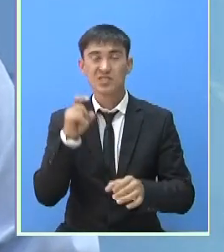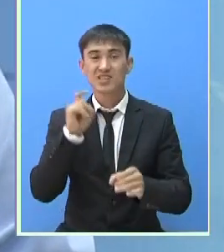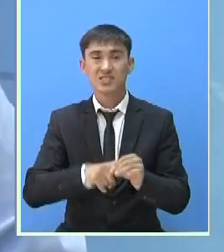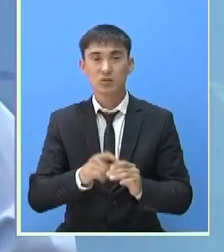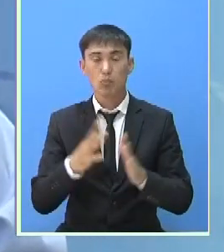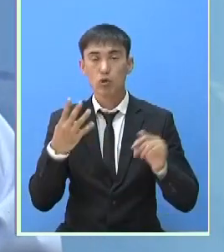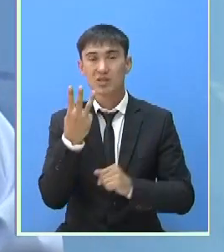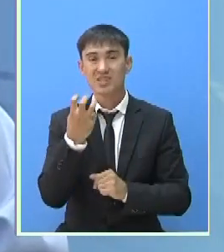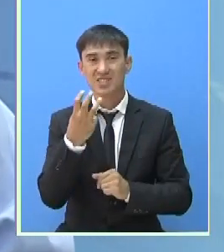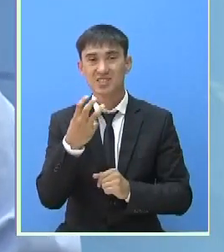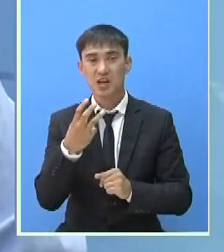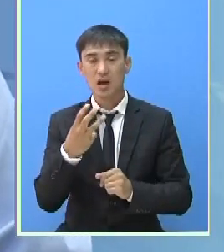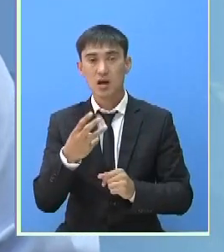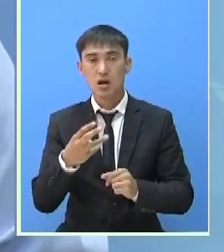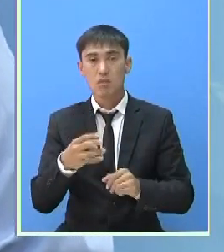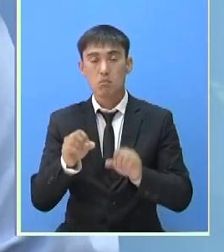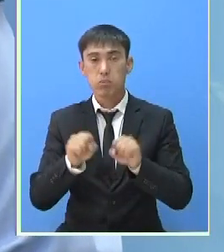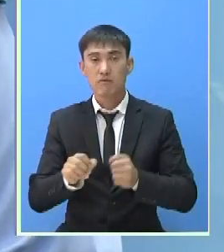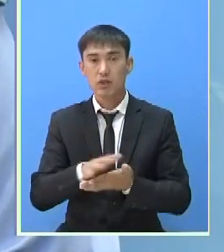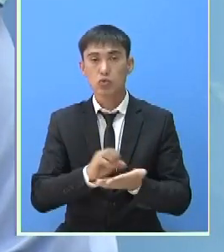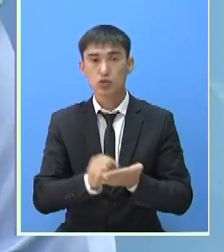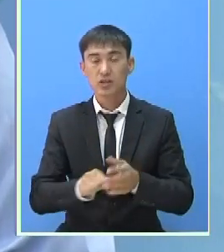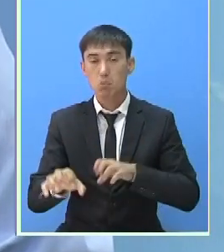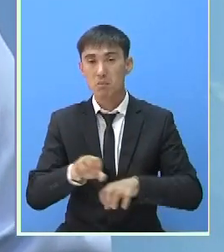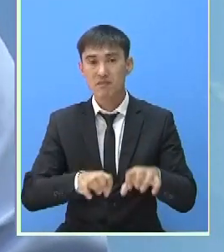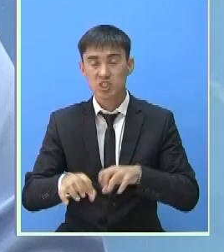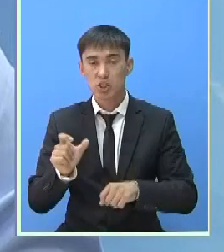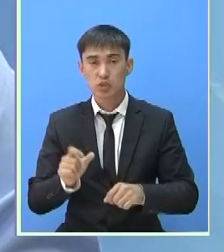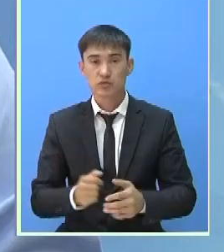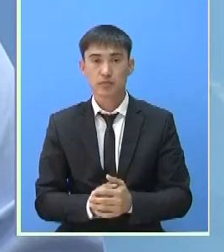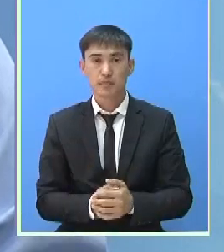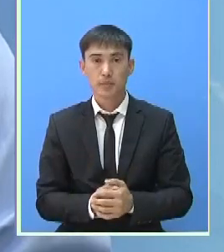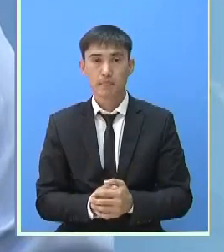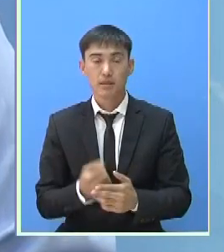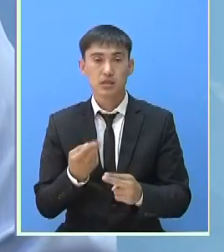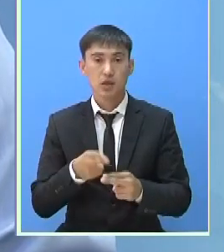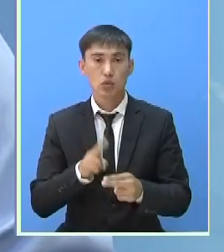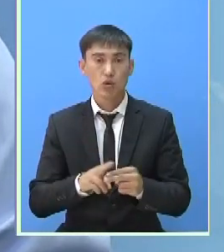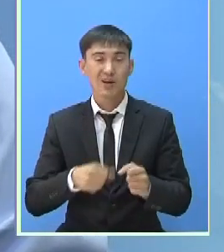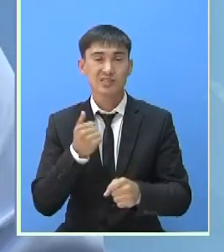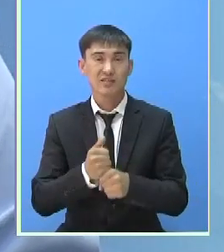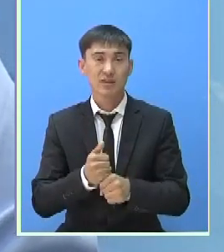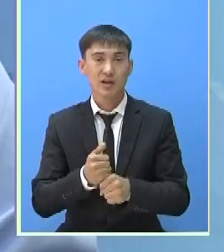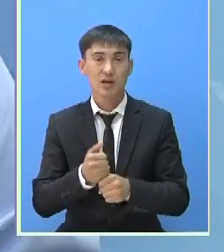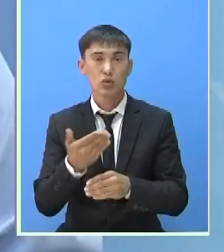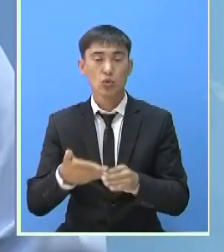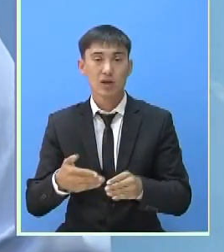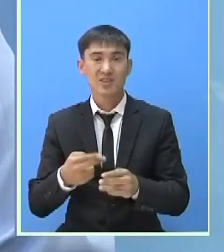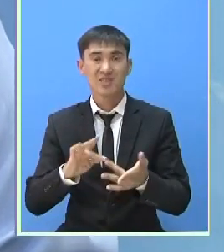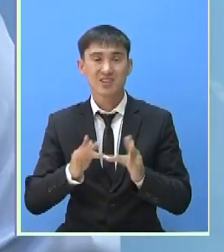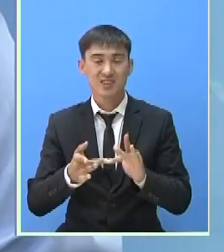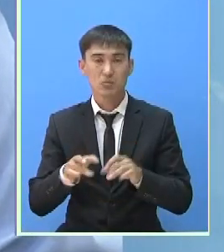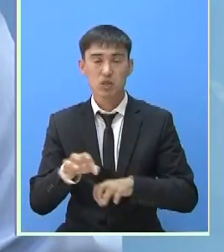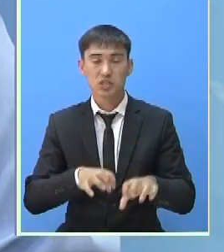зарегистрировано более 300 уголовных правонарушений по фактам мошенничества, из которых основная доля – это